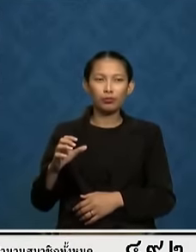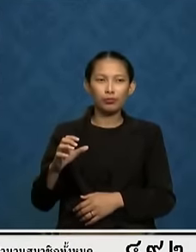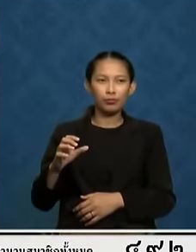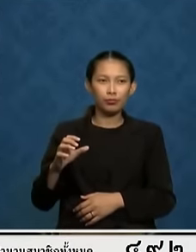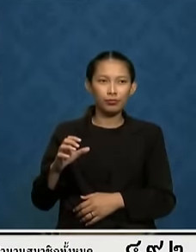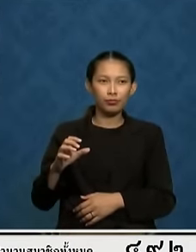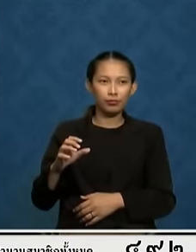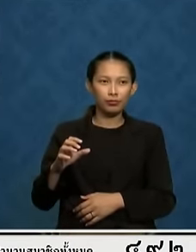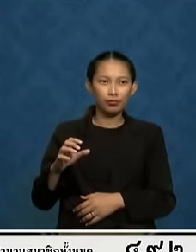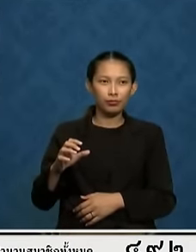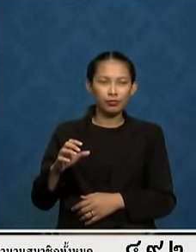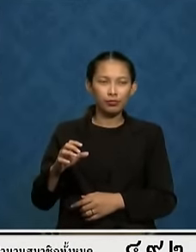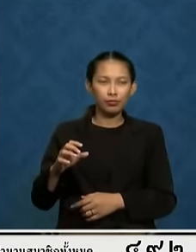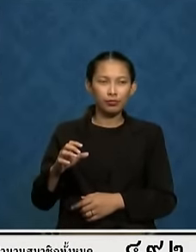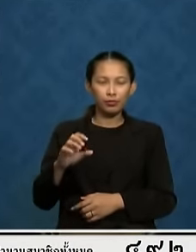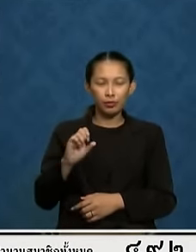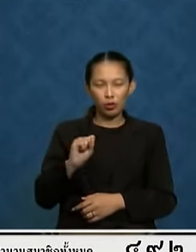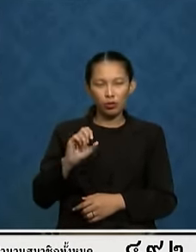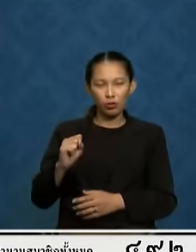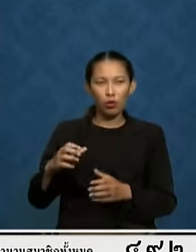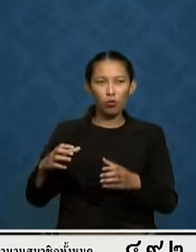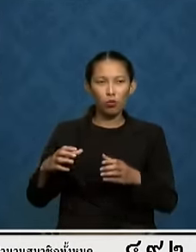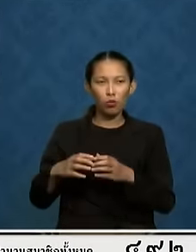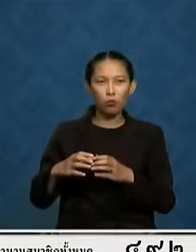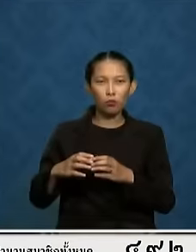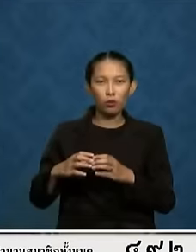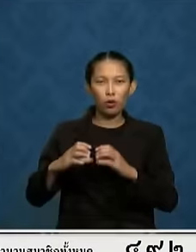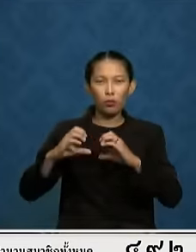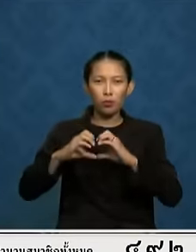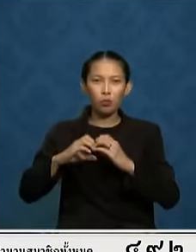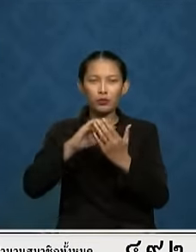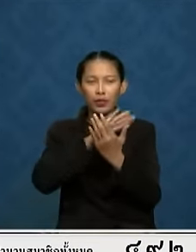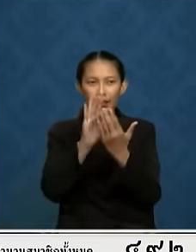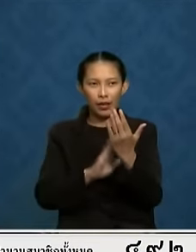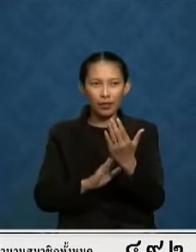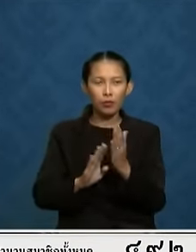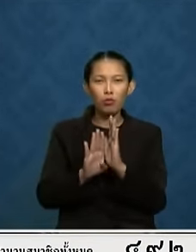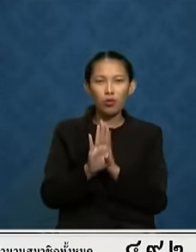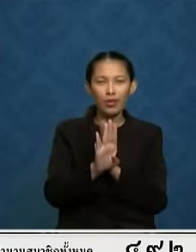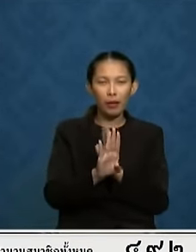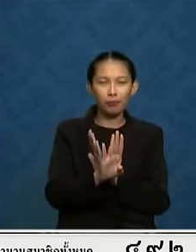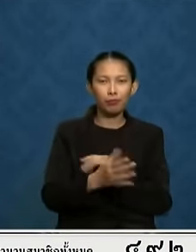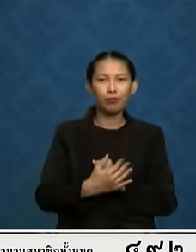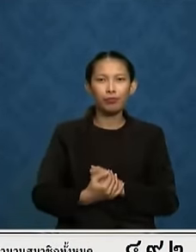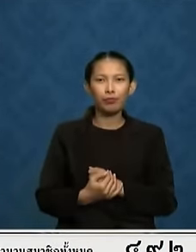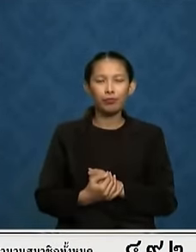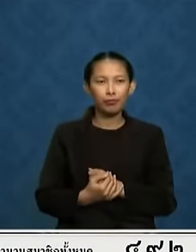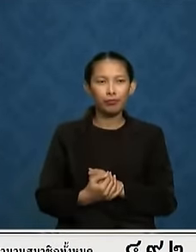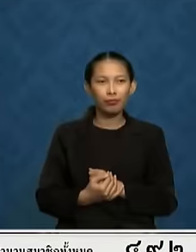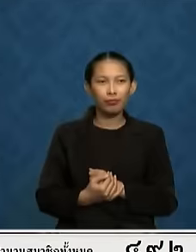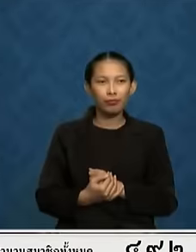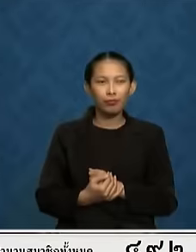ราษฎรเขตเลือกตั้งที่ 1พรรคภูมิใจไทยจังหวัดบุรีรัมย์ครับท่านผู้มีเกียรติที่เอ่อ